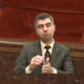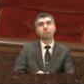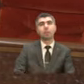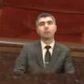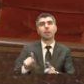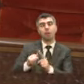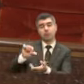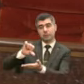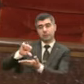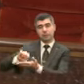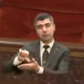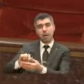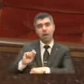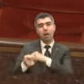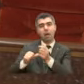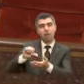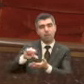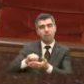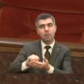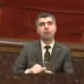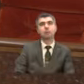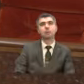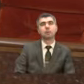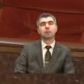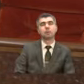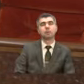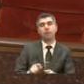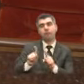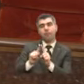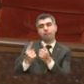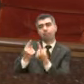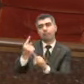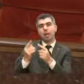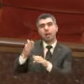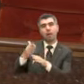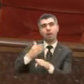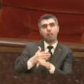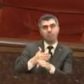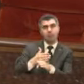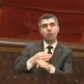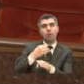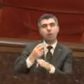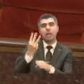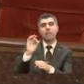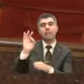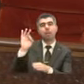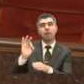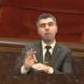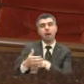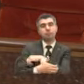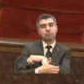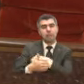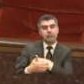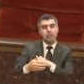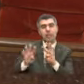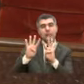للمناطق القروية، الجماعات القروية اللي عندهم واحد المعايير ديال أكثر من 30% في الفقر، 8%